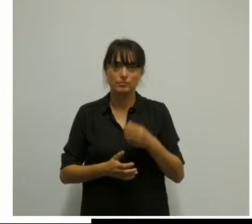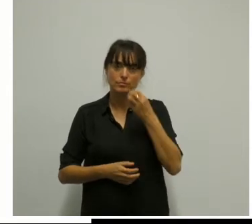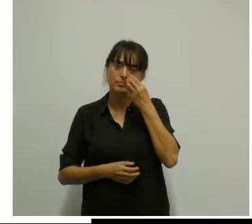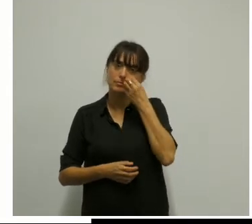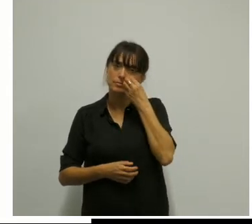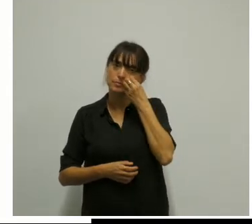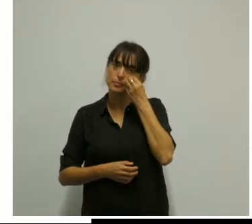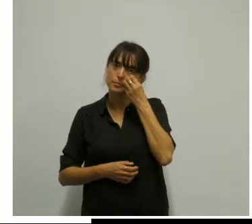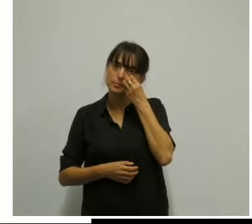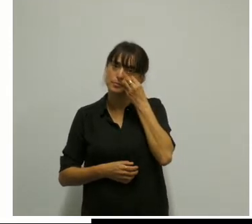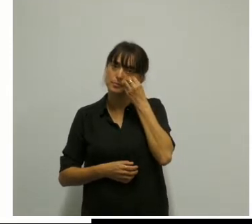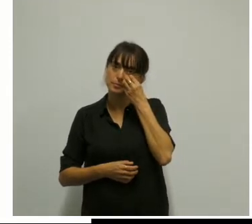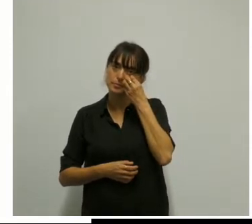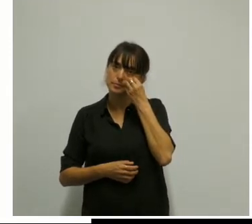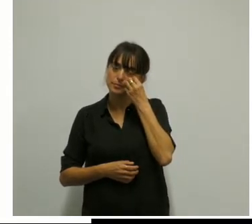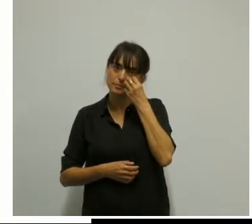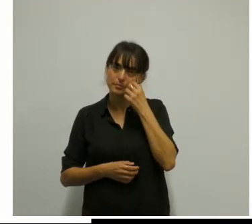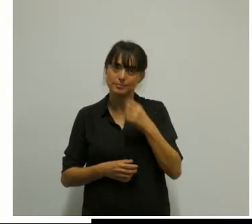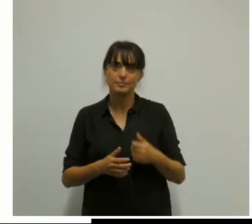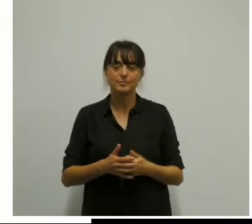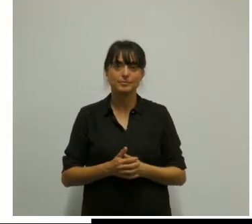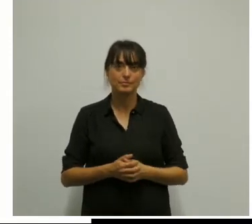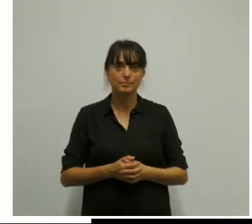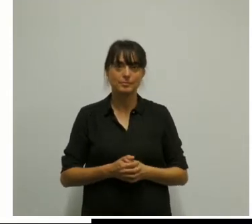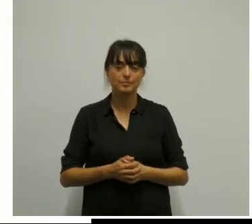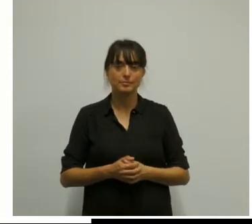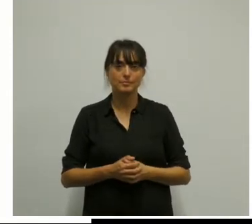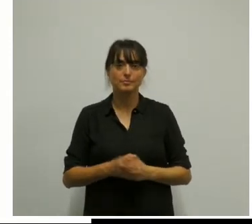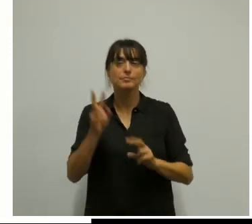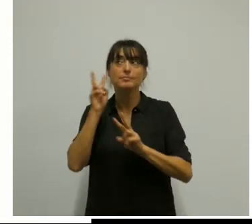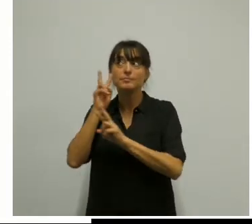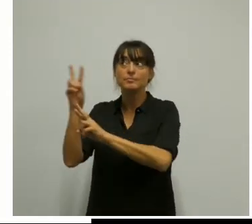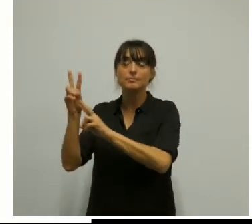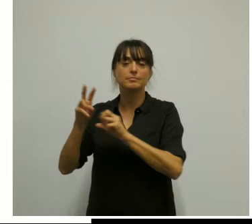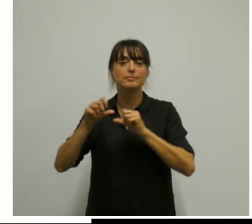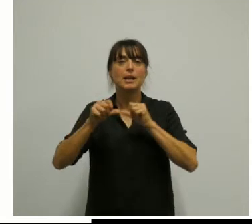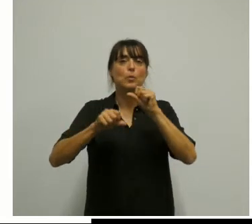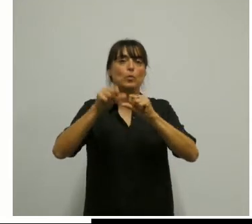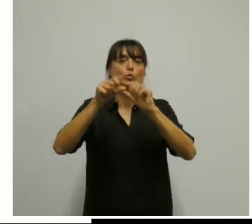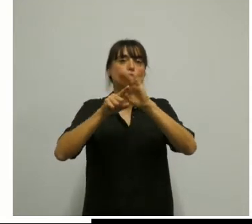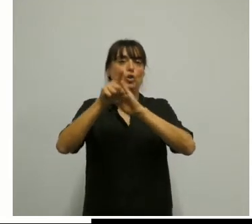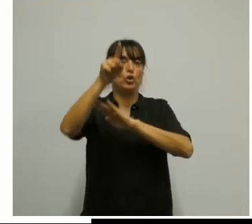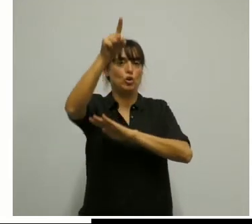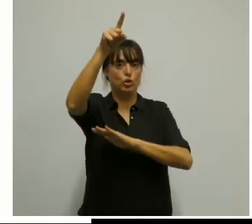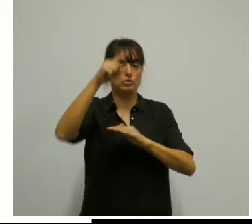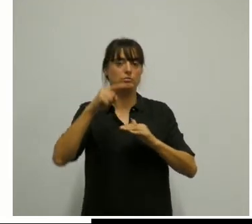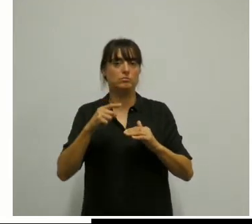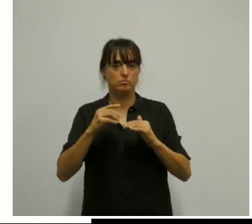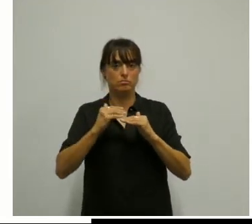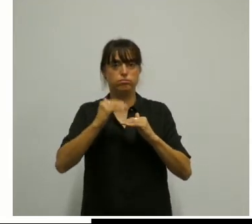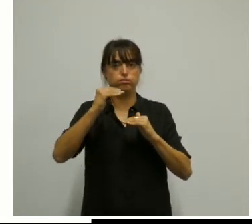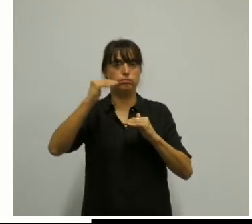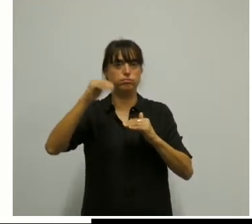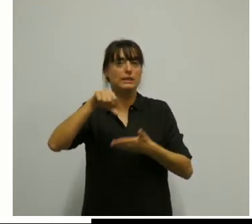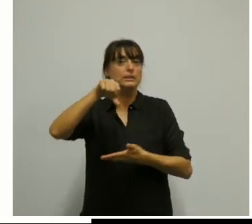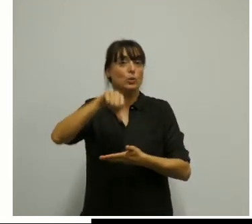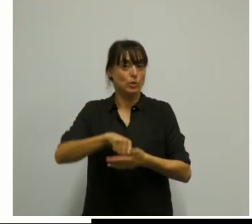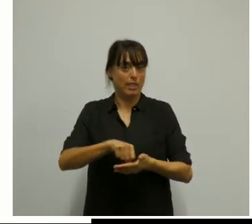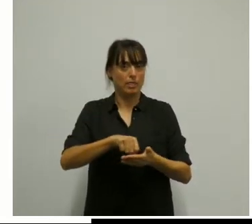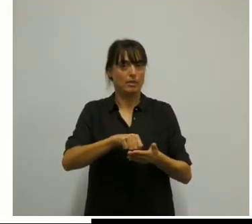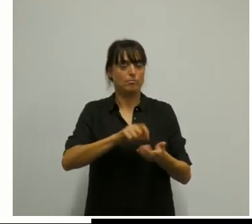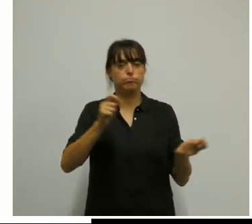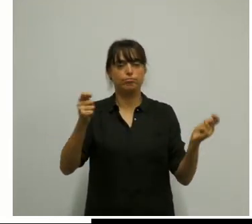Bueno, aquí es pot veure com ha anat evolucionant al llarg dels anys. A tota la ciutat s'ha anat,